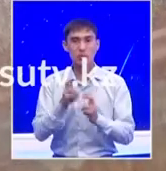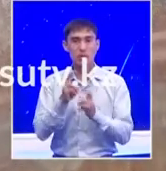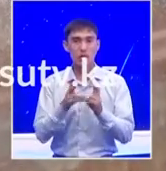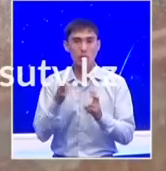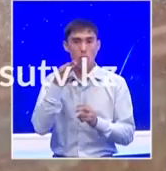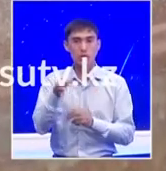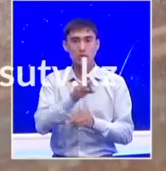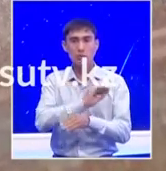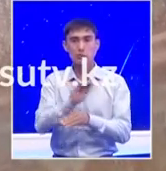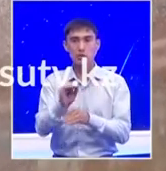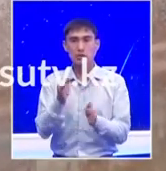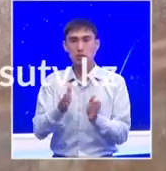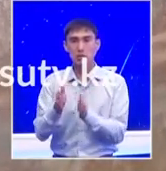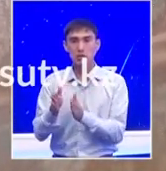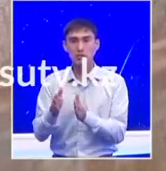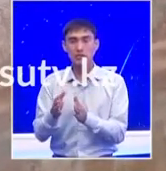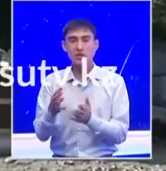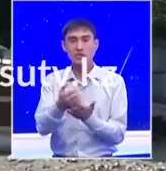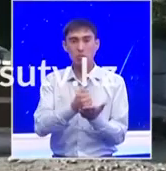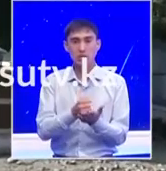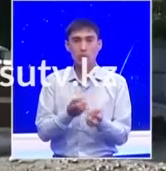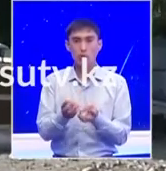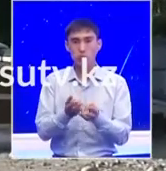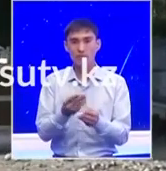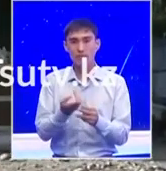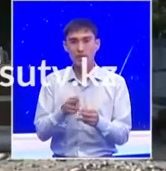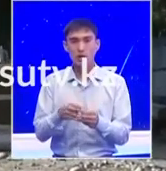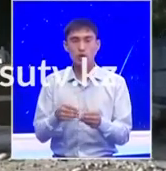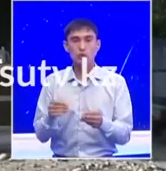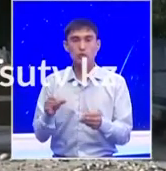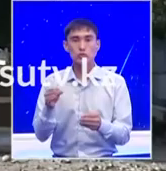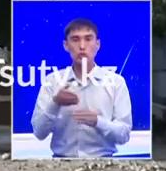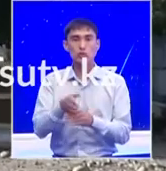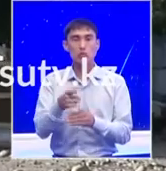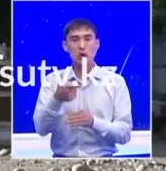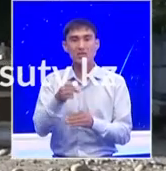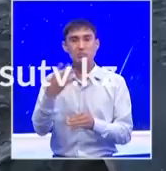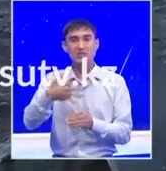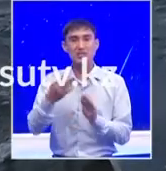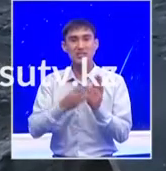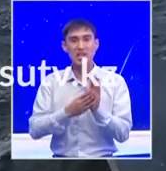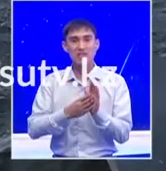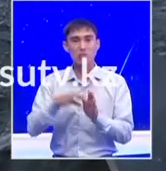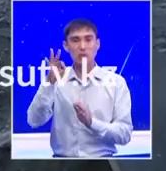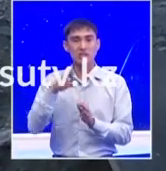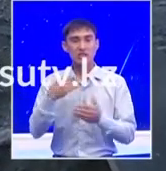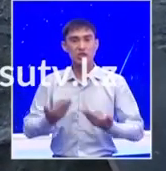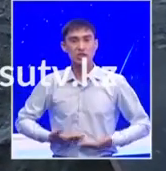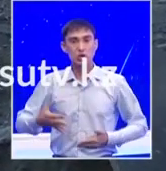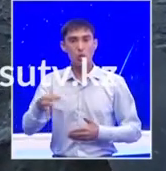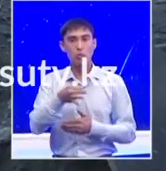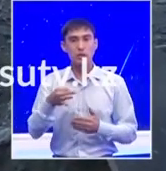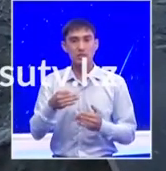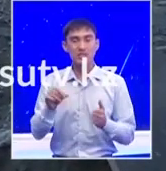области обеспечены нормативным запасом топлива. В прошлом году доступ к газу получили 59% жителей области. В текущем,